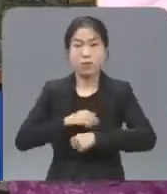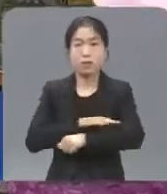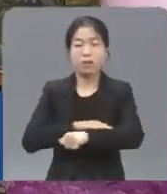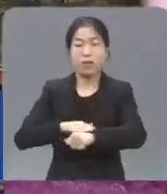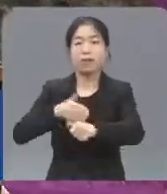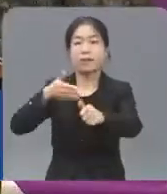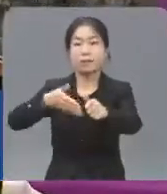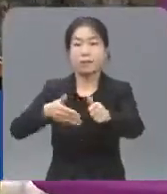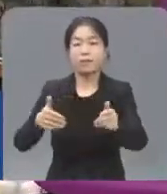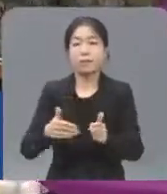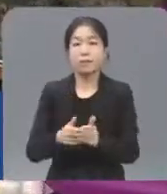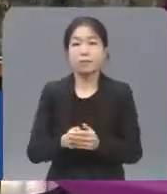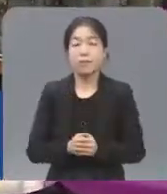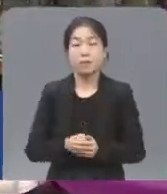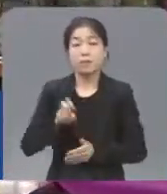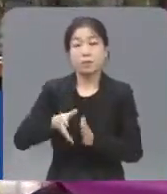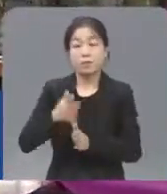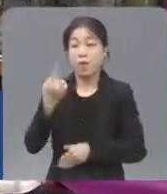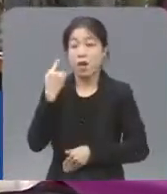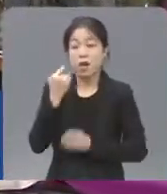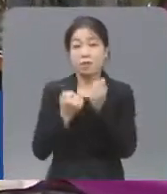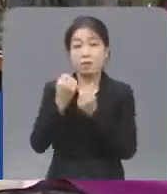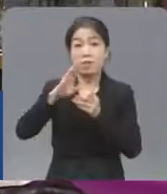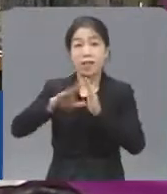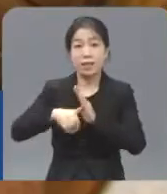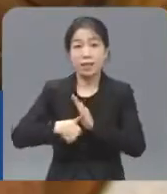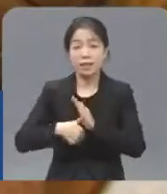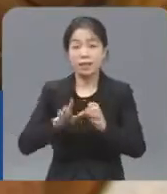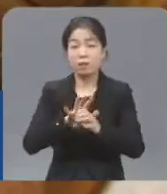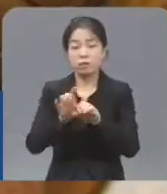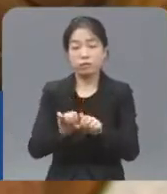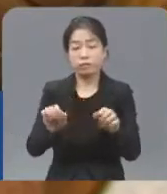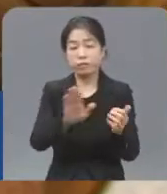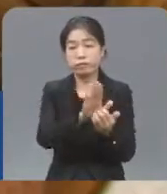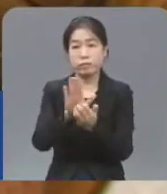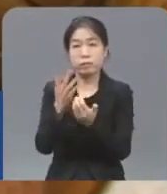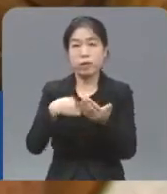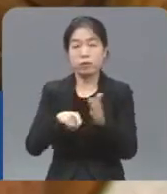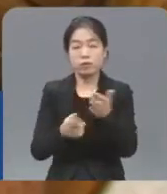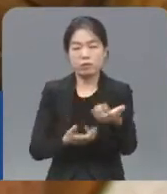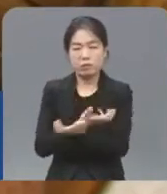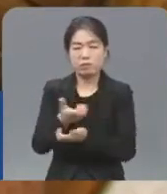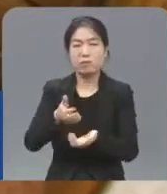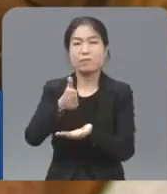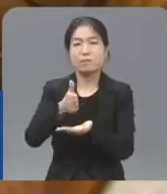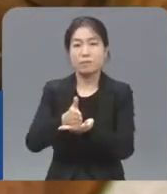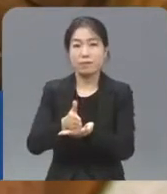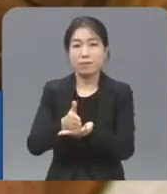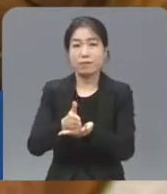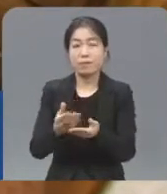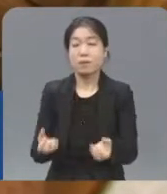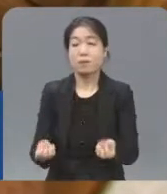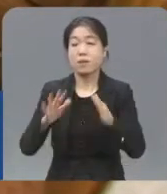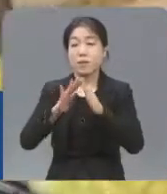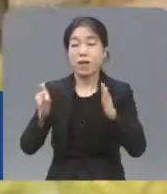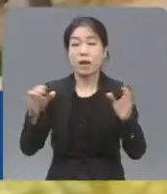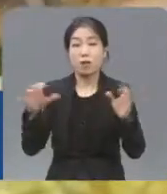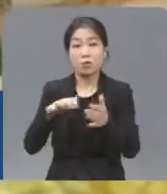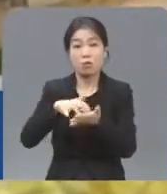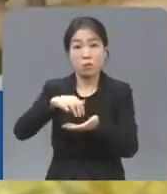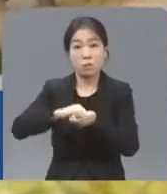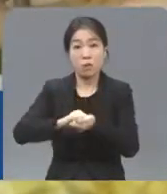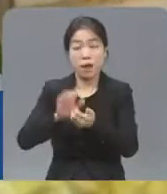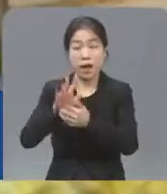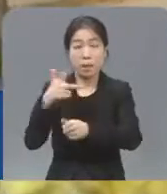요청했습니다 광주시는 어제 브리핑에서 그러나 그 확산 방지를 위해 이동을 자제하고 명절 가정 무의미 인원도